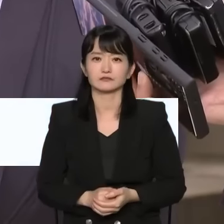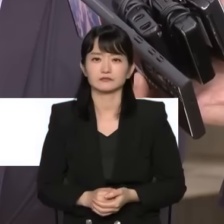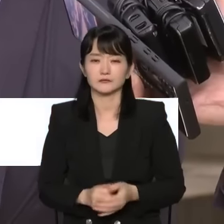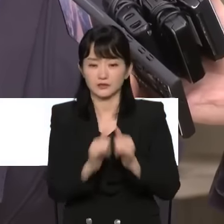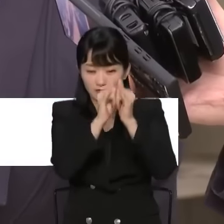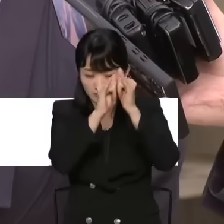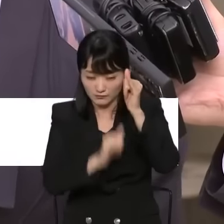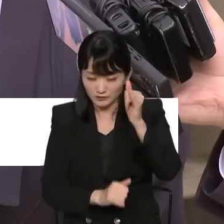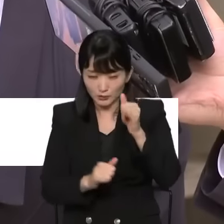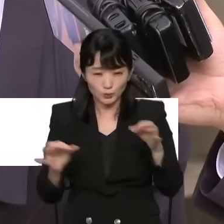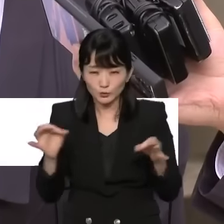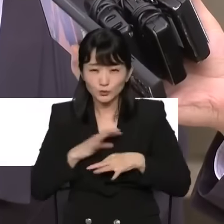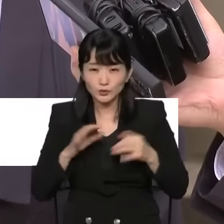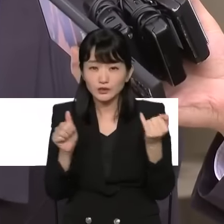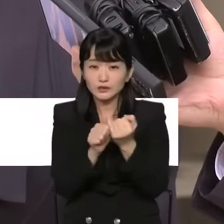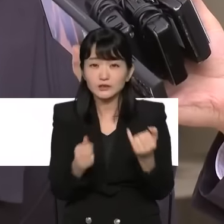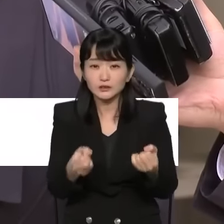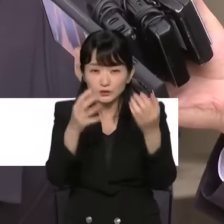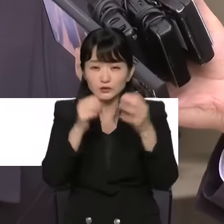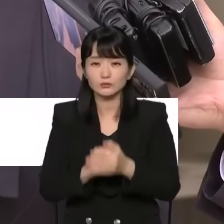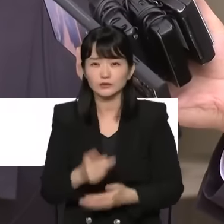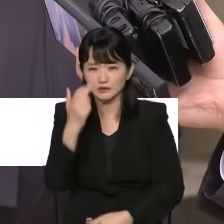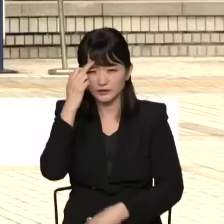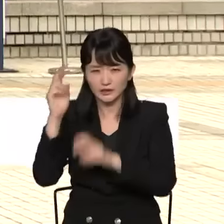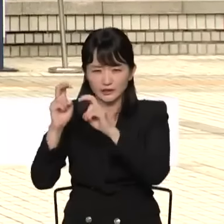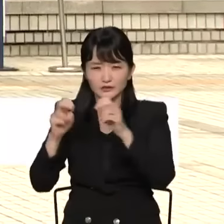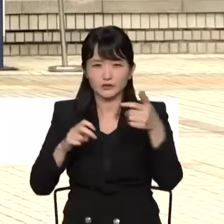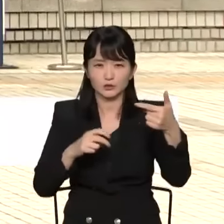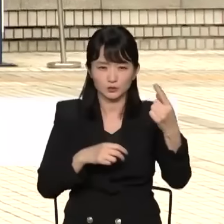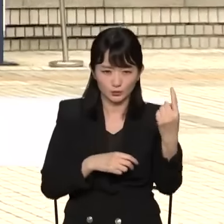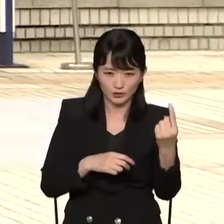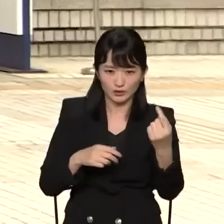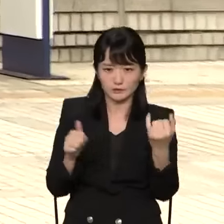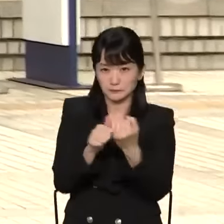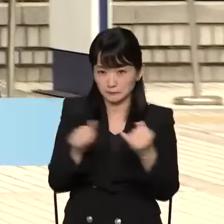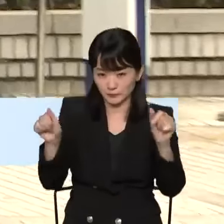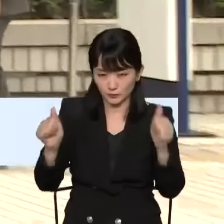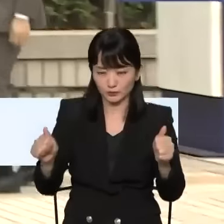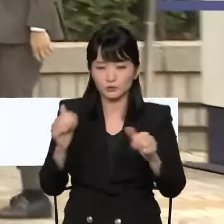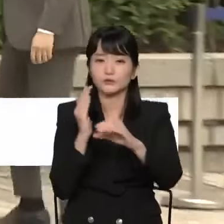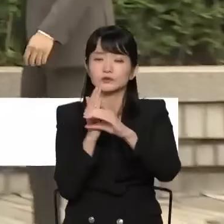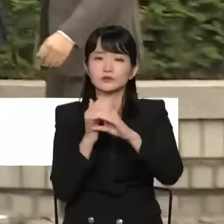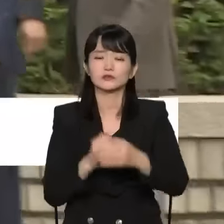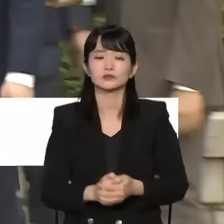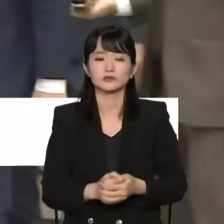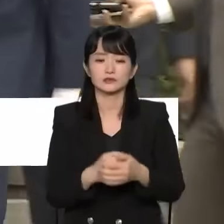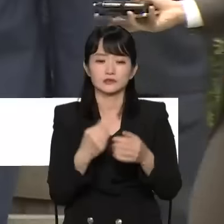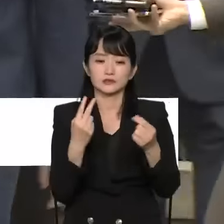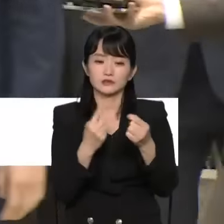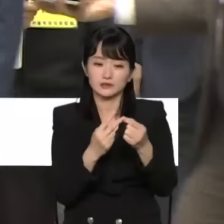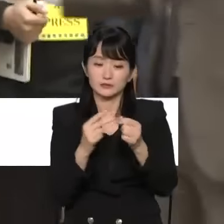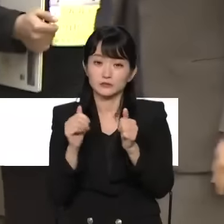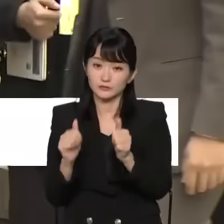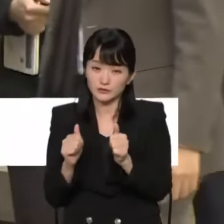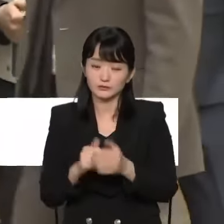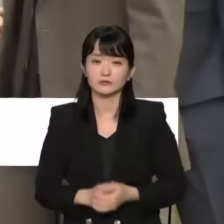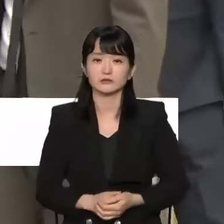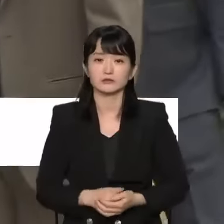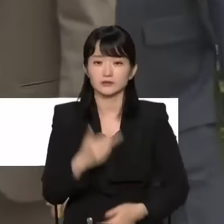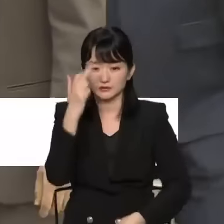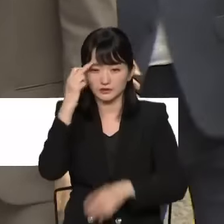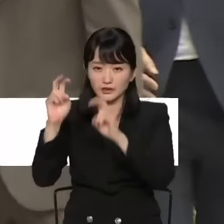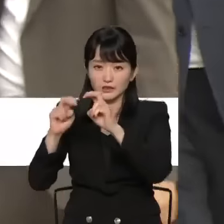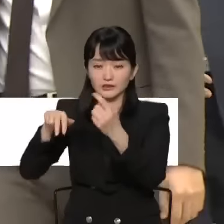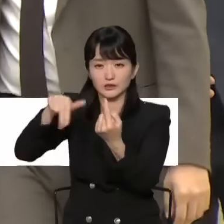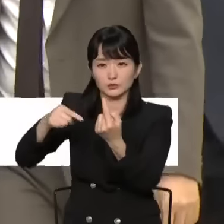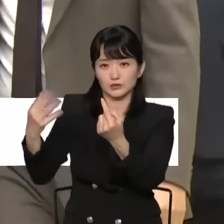최 회장과 노 관장의 소송은 여전히 진행 중입니다. 지난 5월 2심 재판부는 최 회장이 노 관장에게 1조